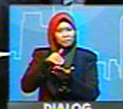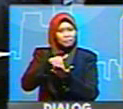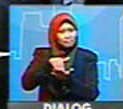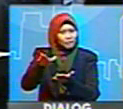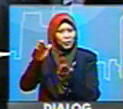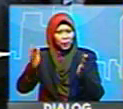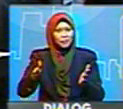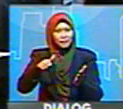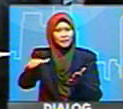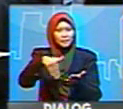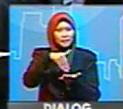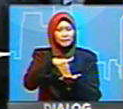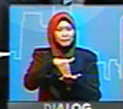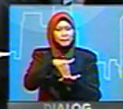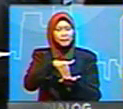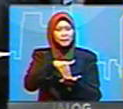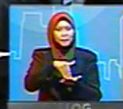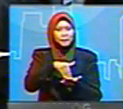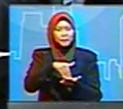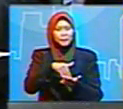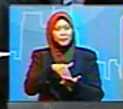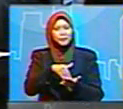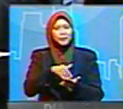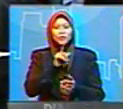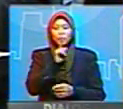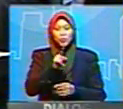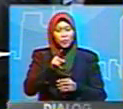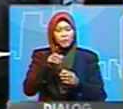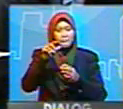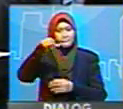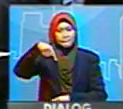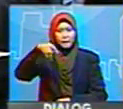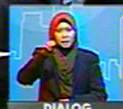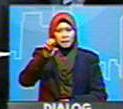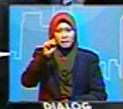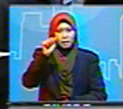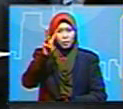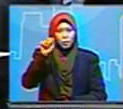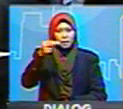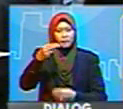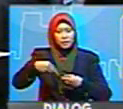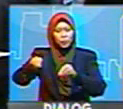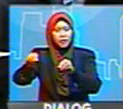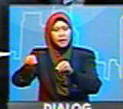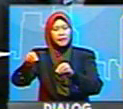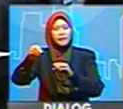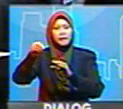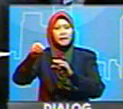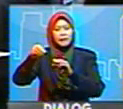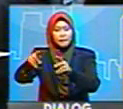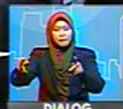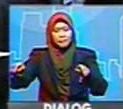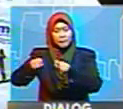pertama misalnya pesawah menjual kepada pertuban peladang itu hanya